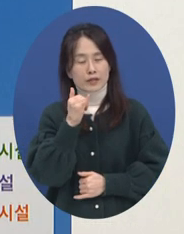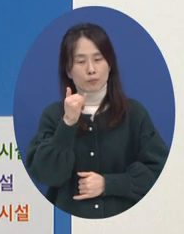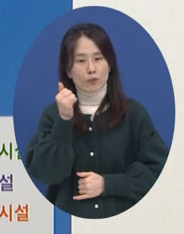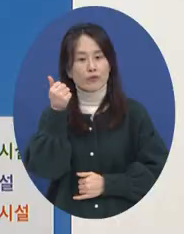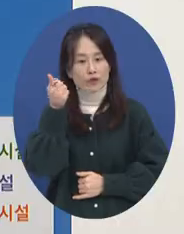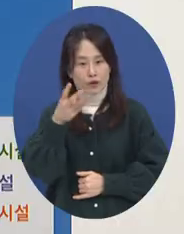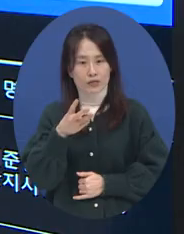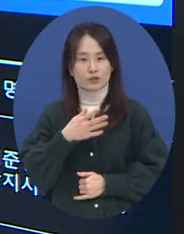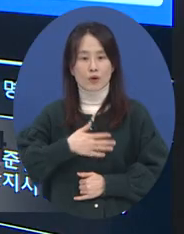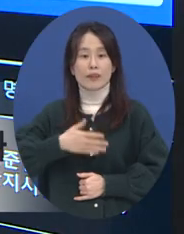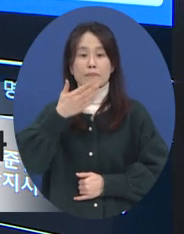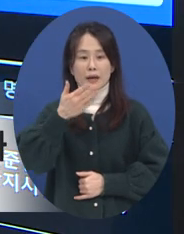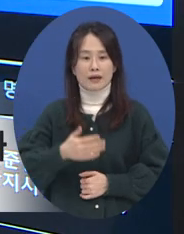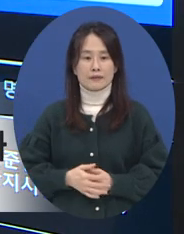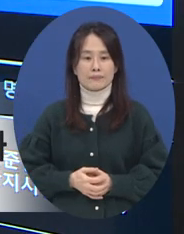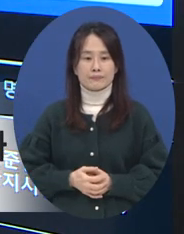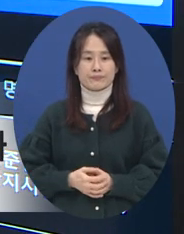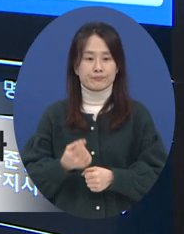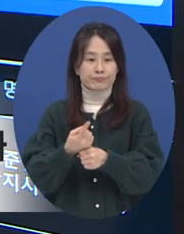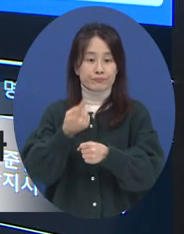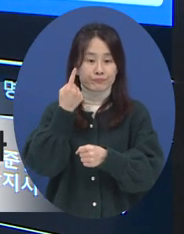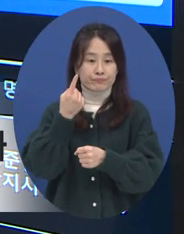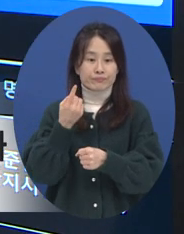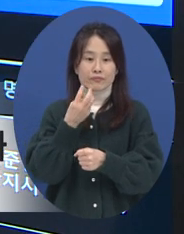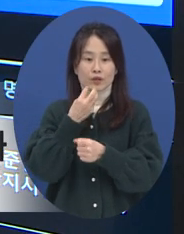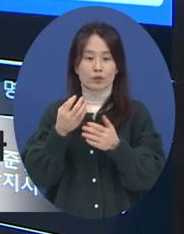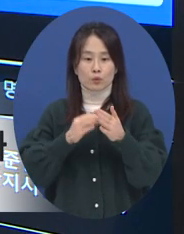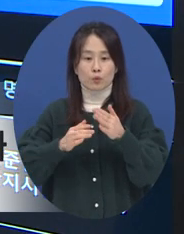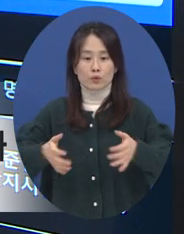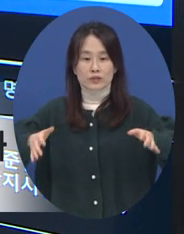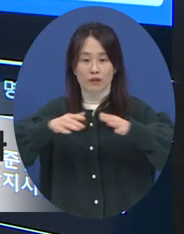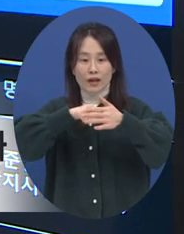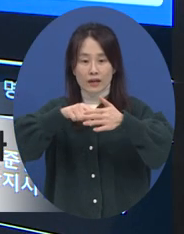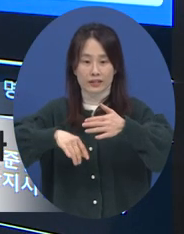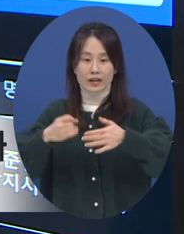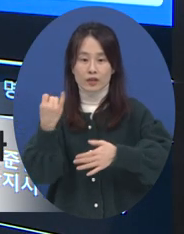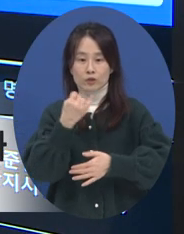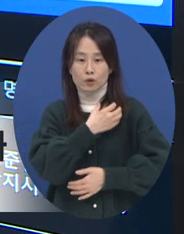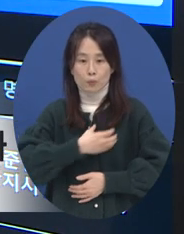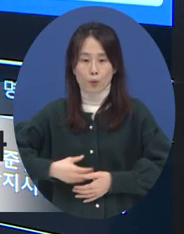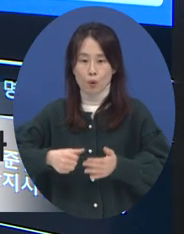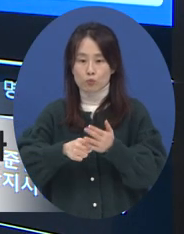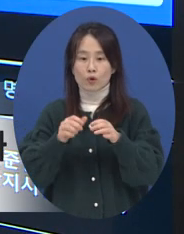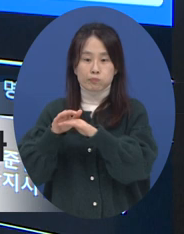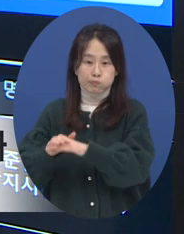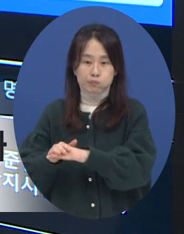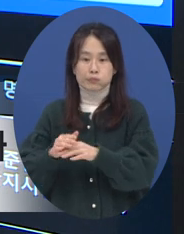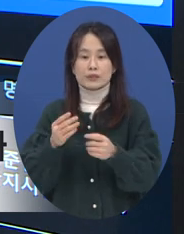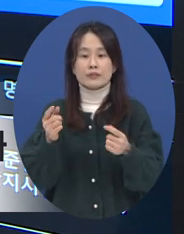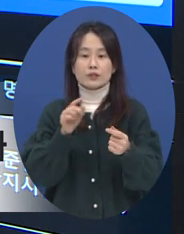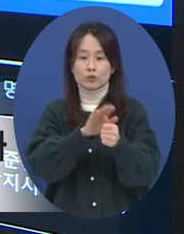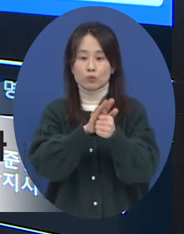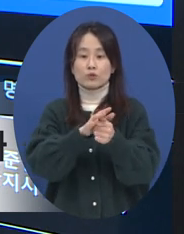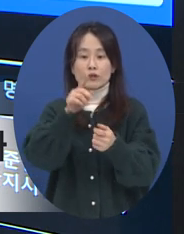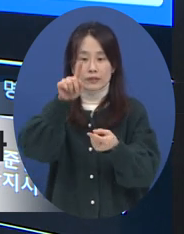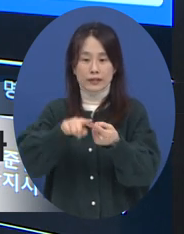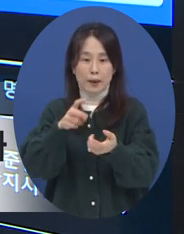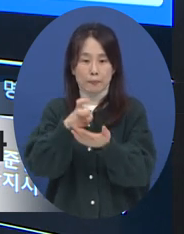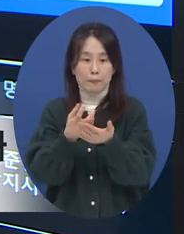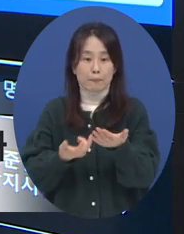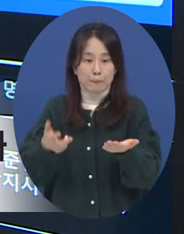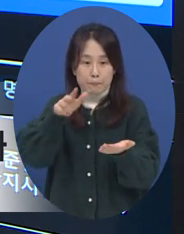수 있습니다. 작년에 경기도 공공시설 내 여성 보건위생용품 비치 및 지원에 관한